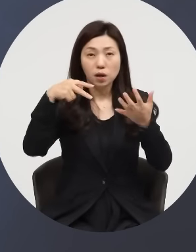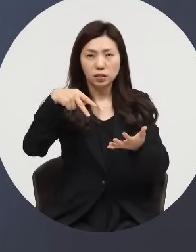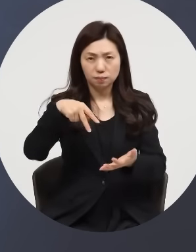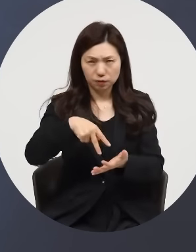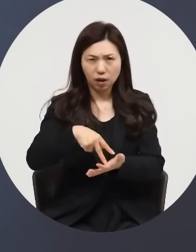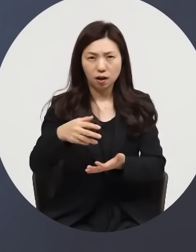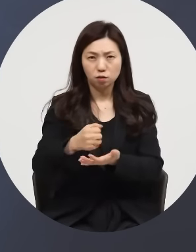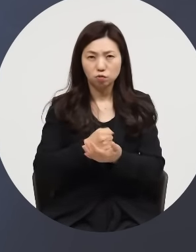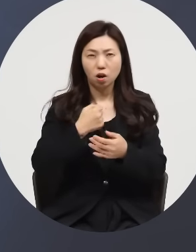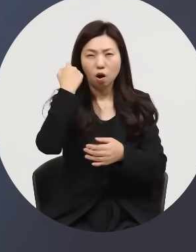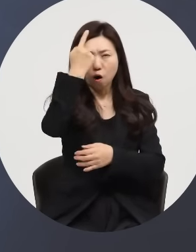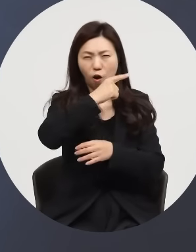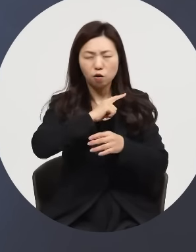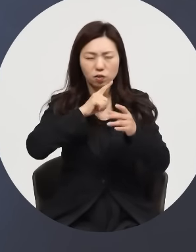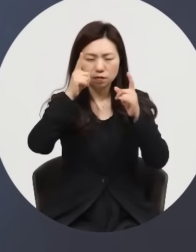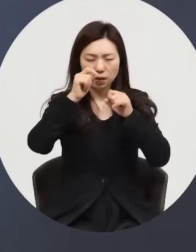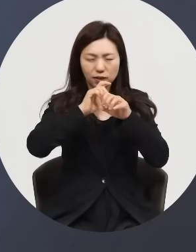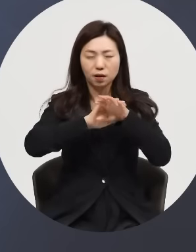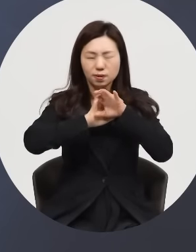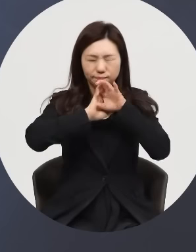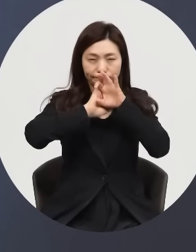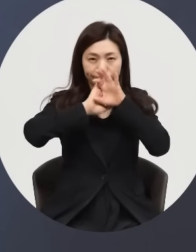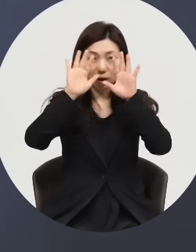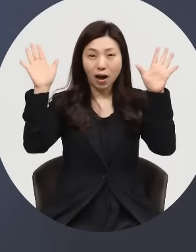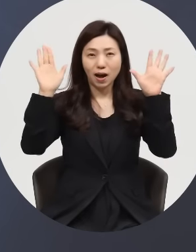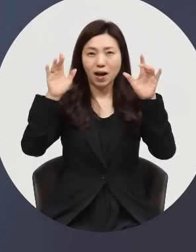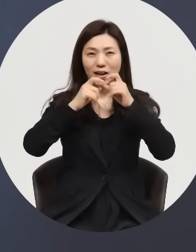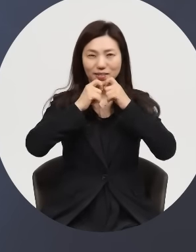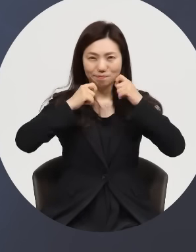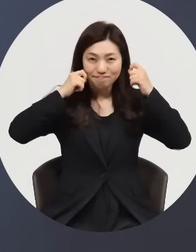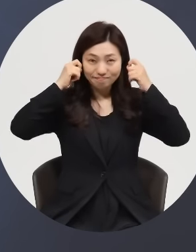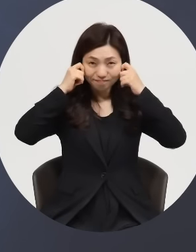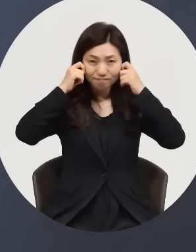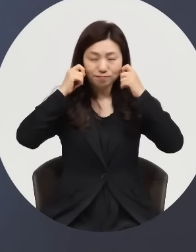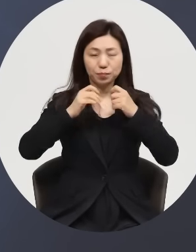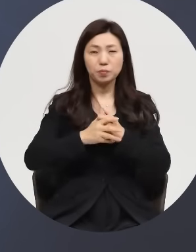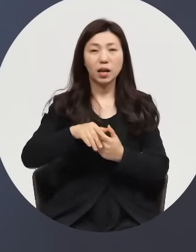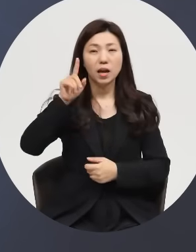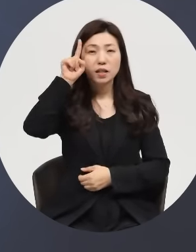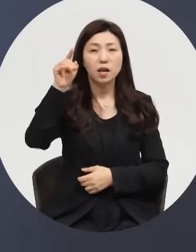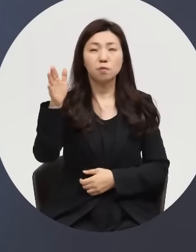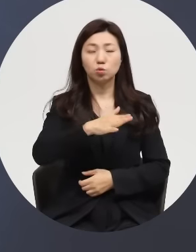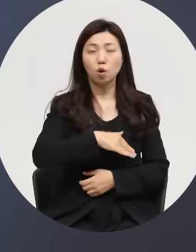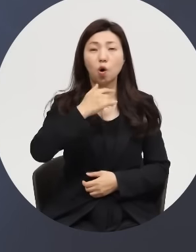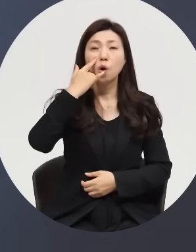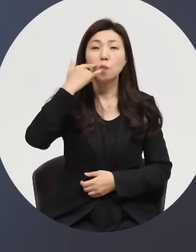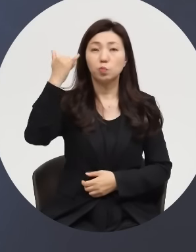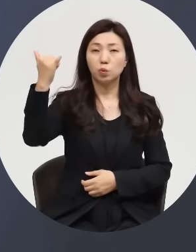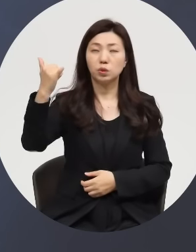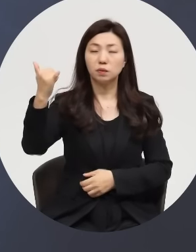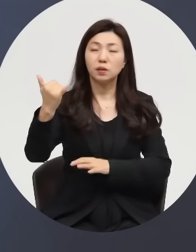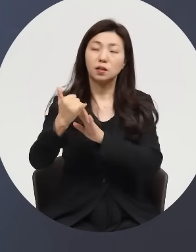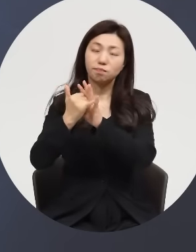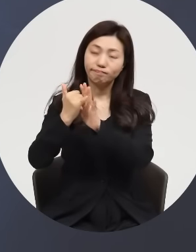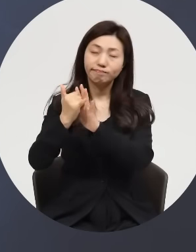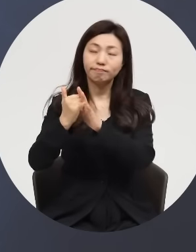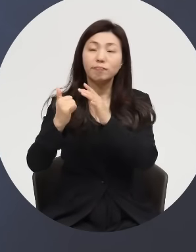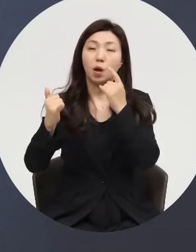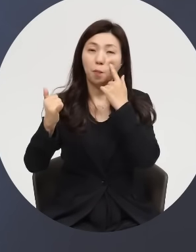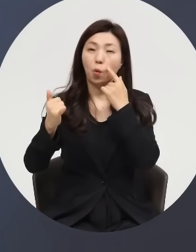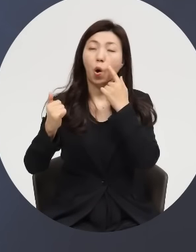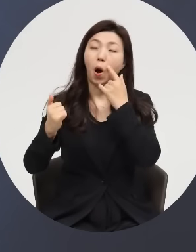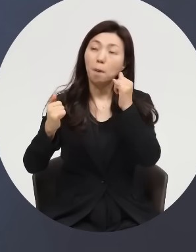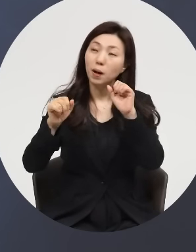세워가 얼굴 표정 딱 환하게 하고 내일부터 부모님에게도 잘